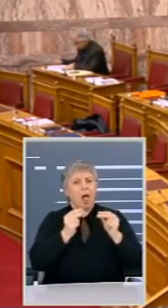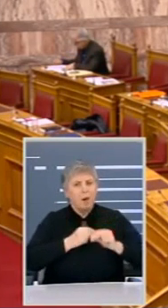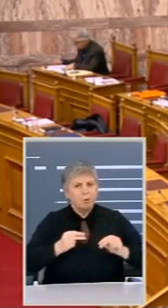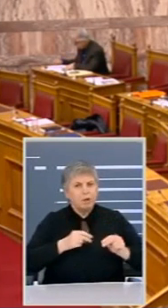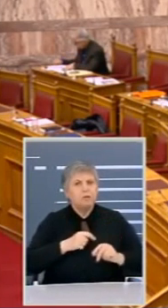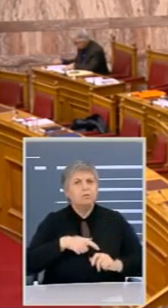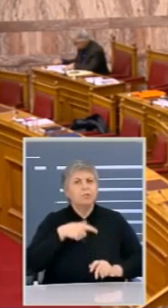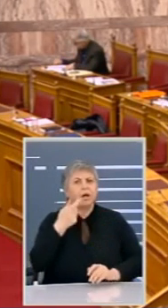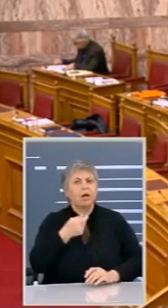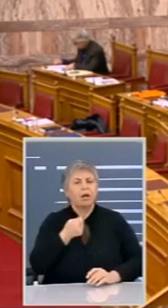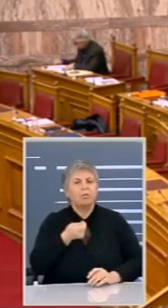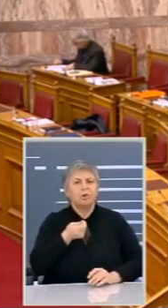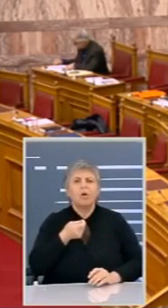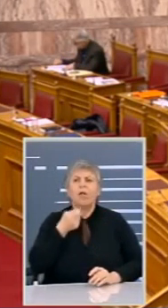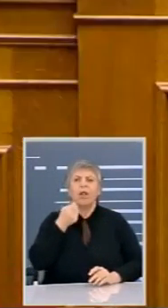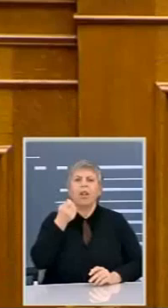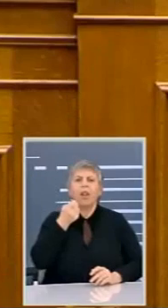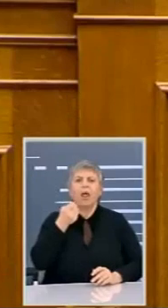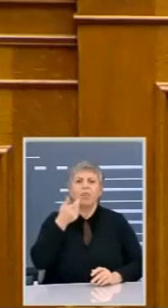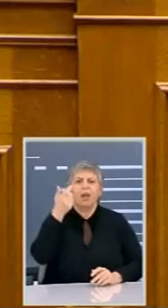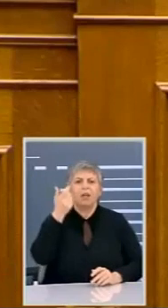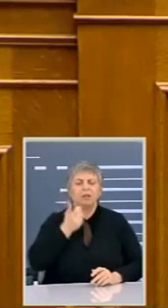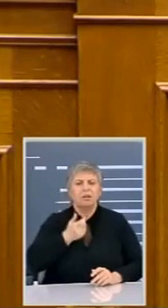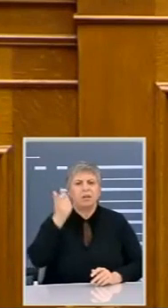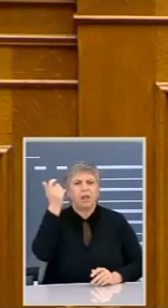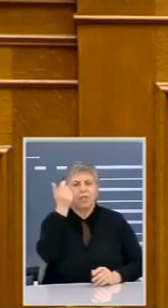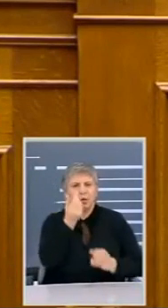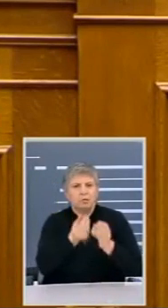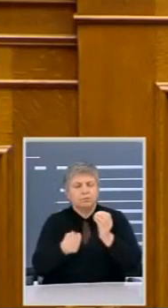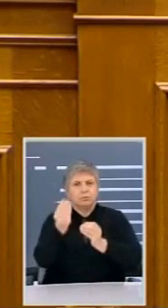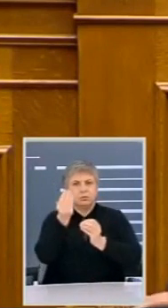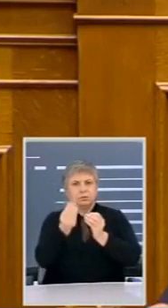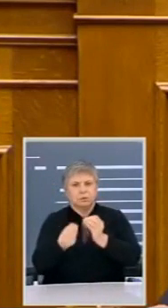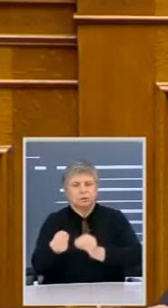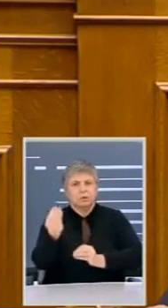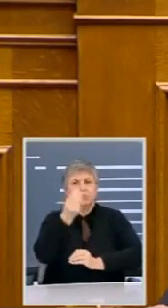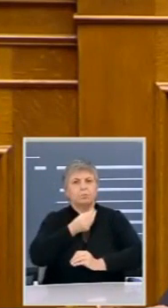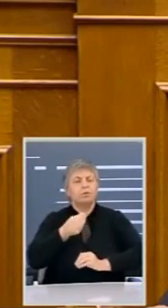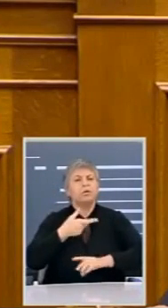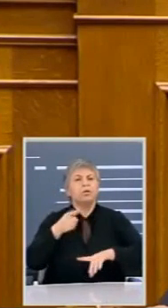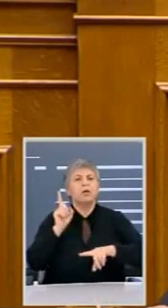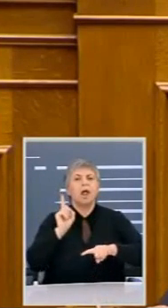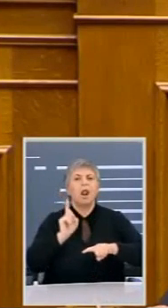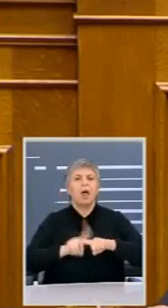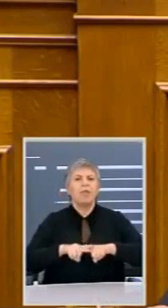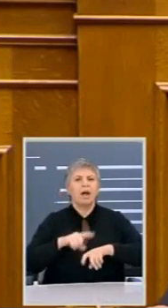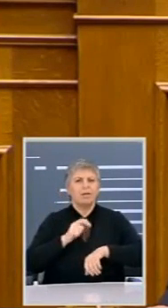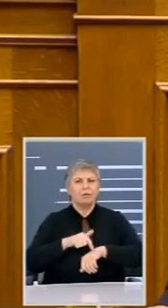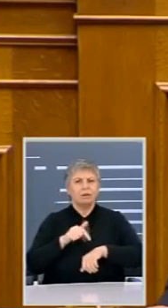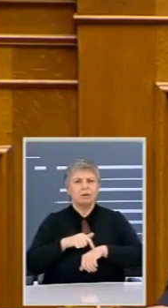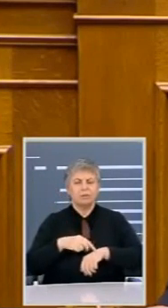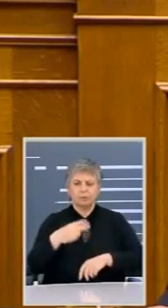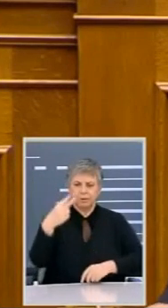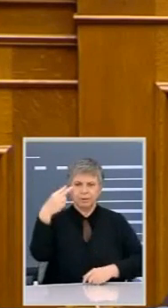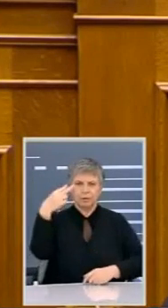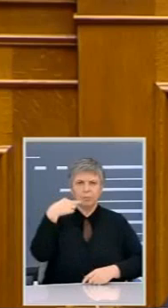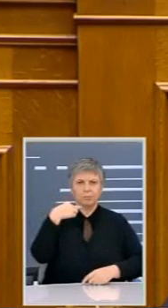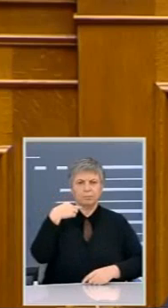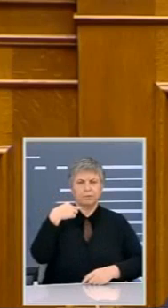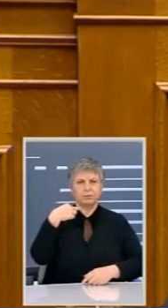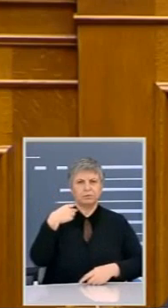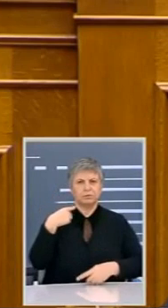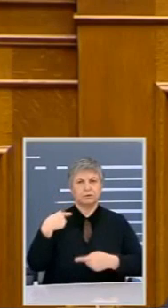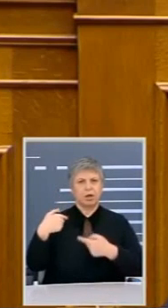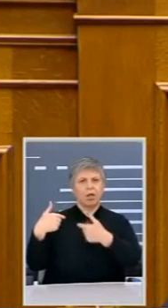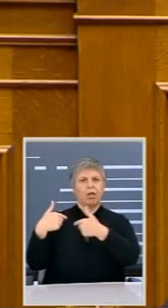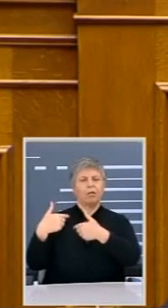χρέος. Το χρέος που έγινε δυσθεώρητο και για την αποπληρωμή του η χώρα μας έχει τεθεί σε εκδαιμονία. Όμως δεν είναι αυτή